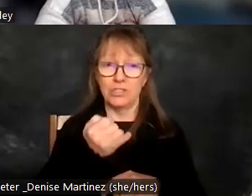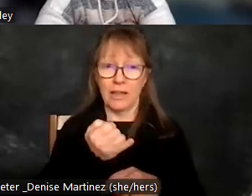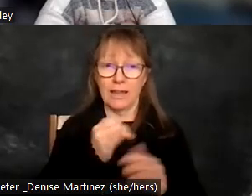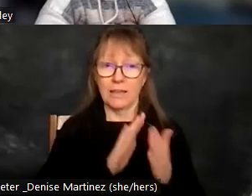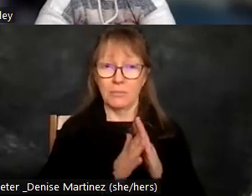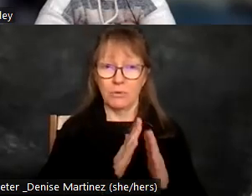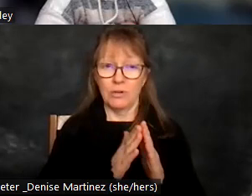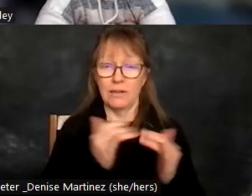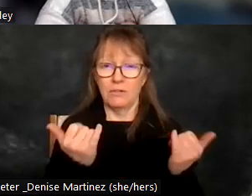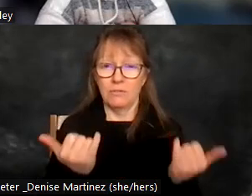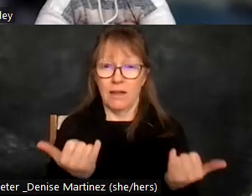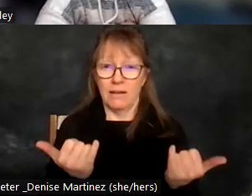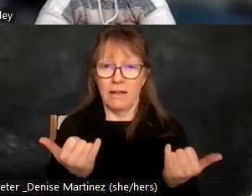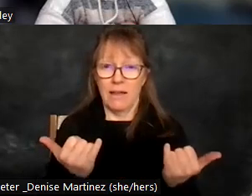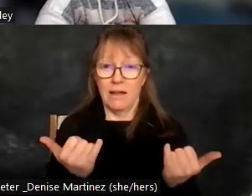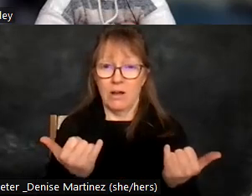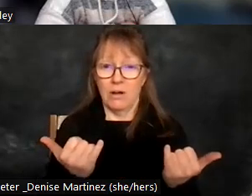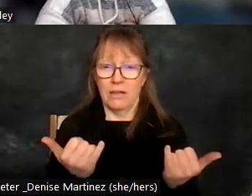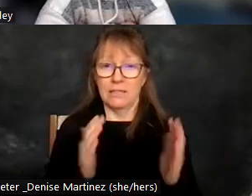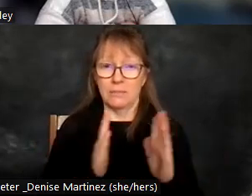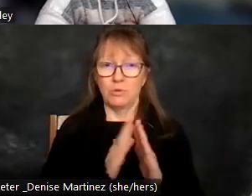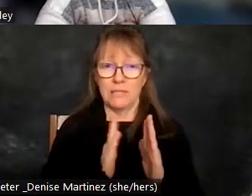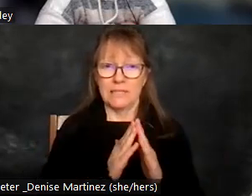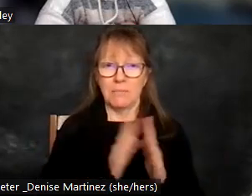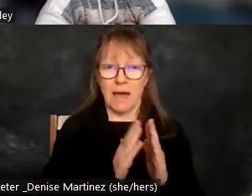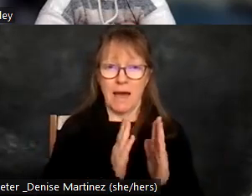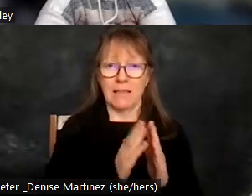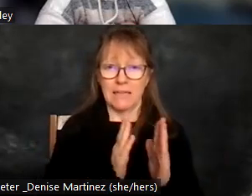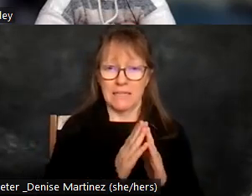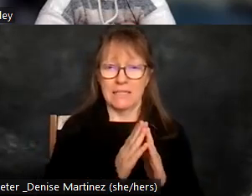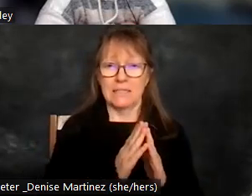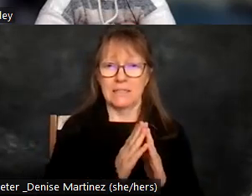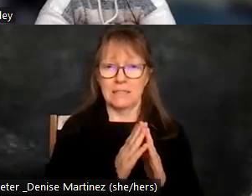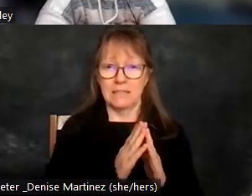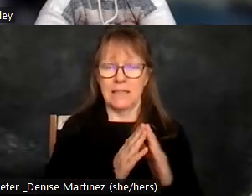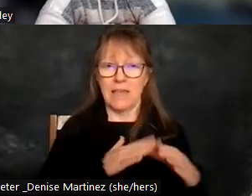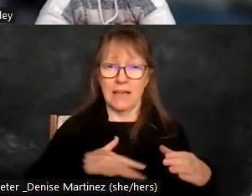politique ou bien façon qu'il utilise et IG communauté ou bien